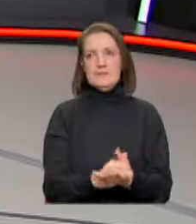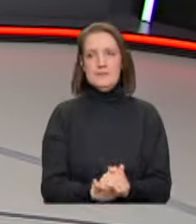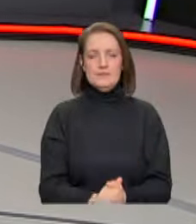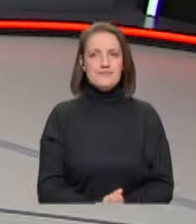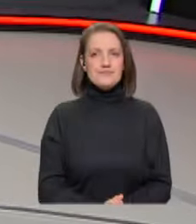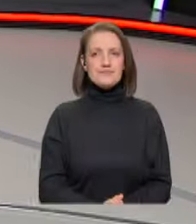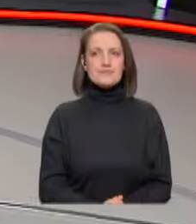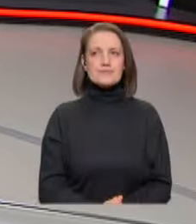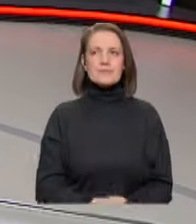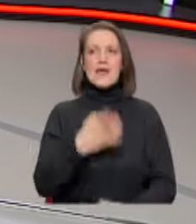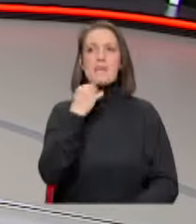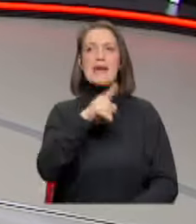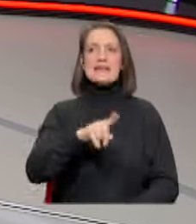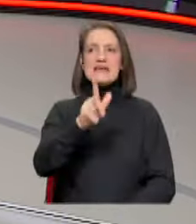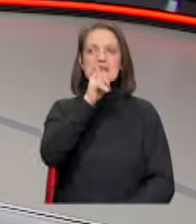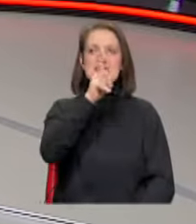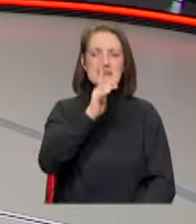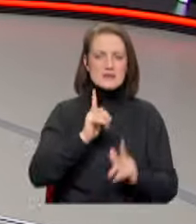ediyoruz emekliye ses yükseltin